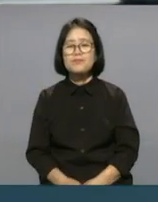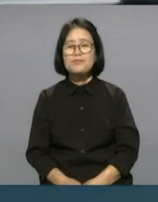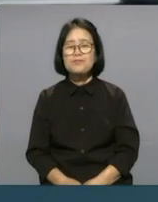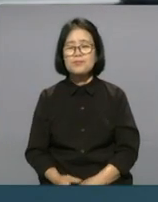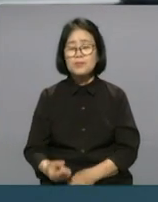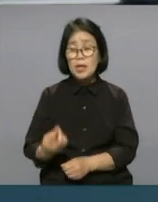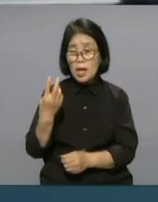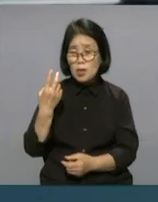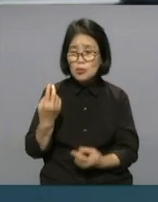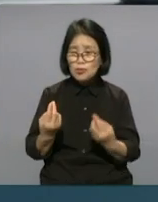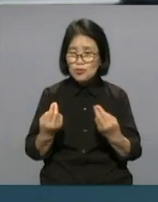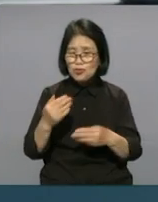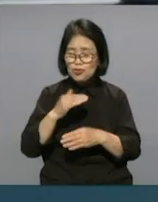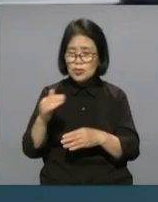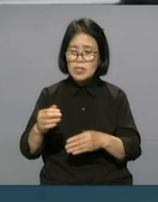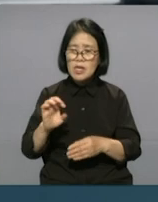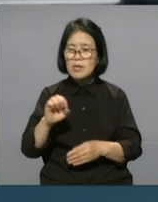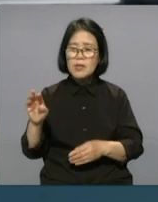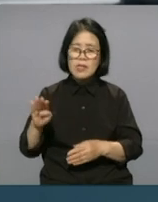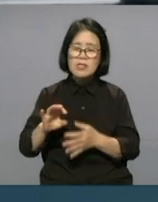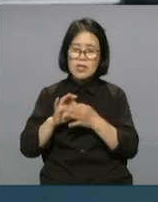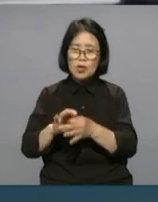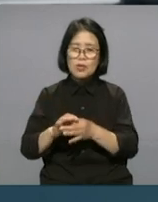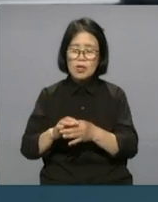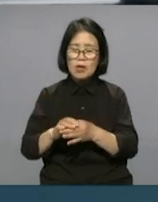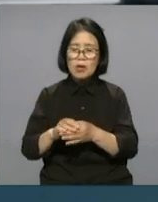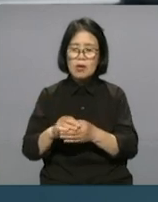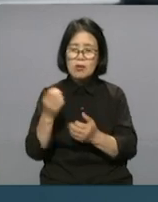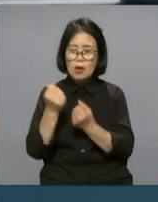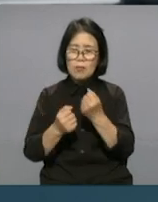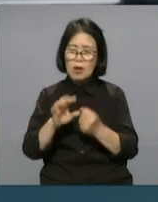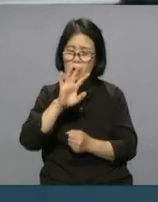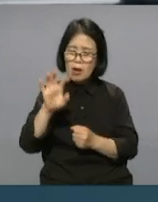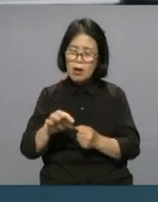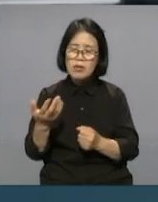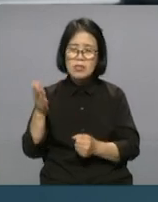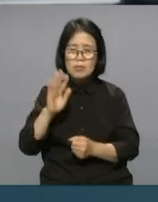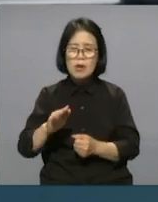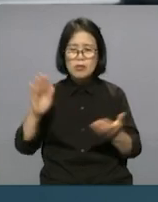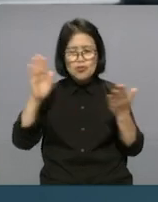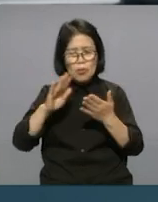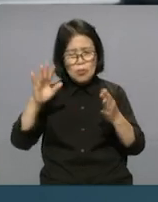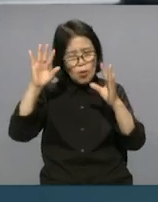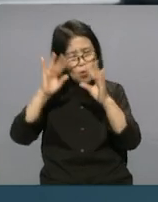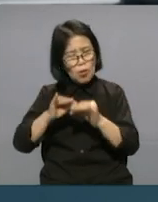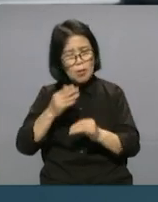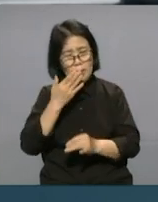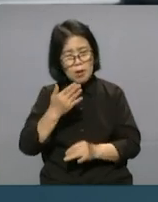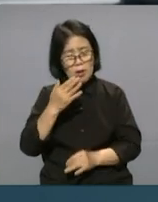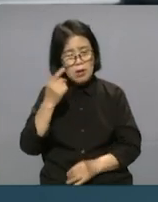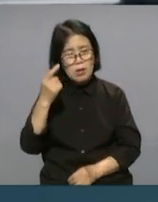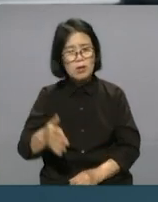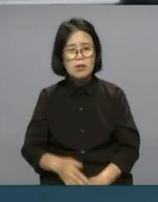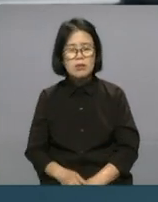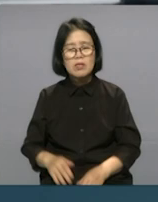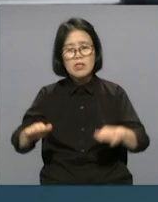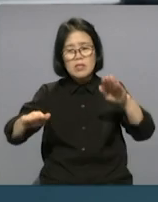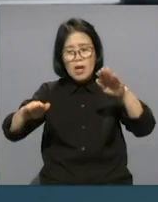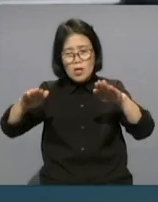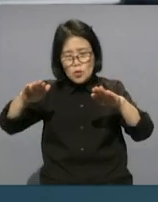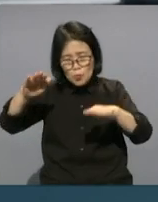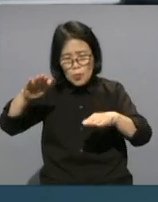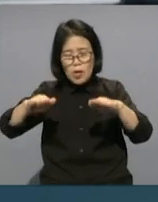예년 수준에서 EBS 연계해 출제했다는 같은 설명 이어졌지만 그 어느 해 수험생이 공감했을까요? 그 간극을 좁혀야 하는